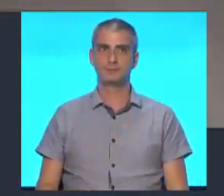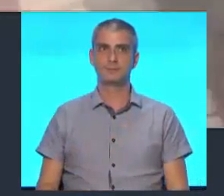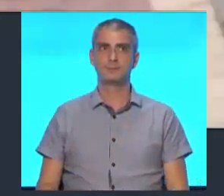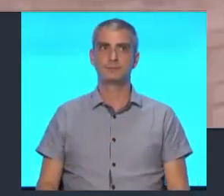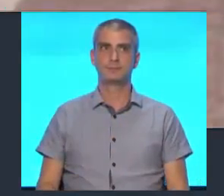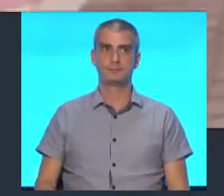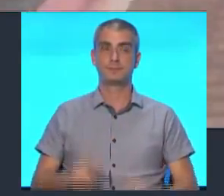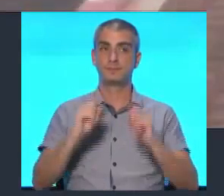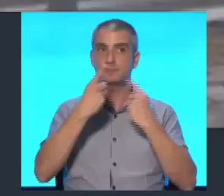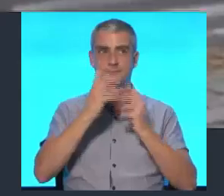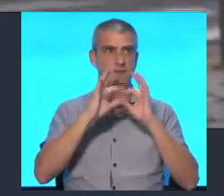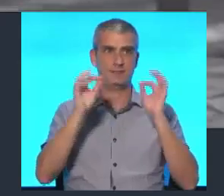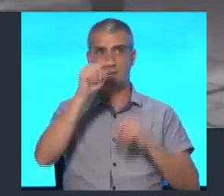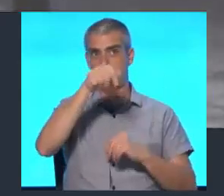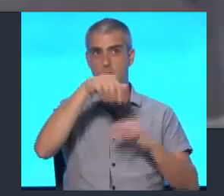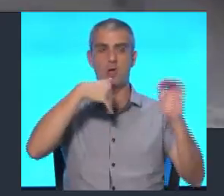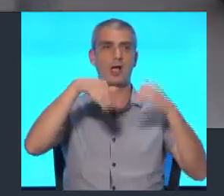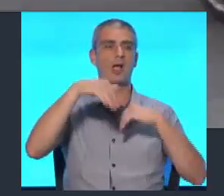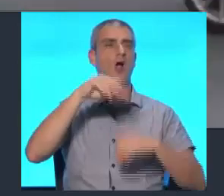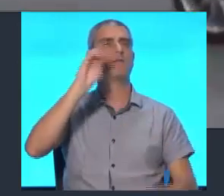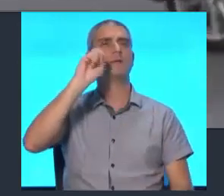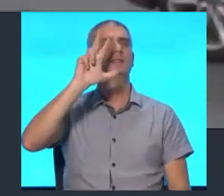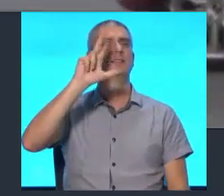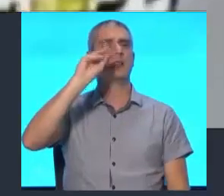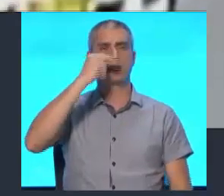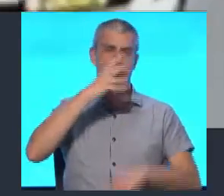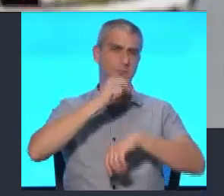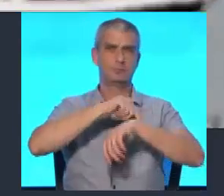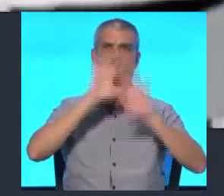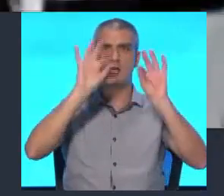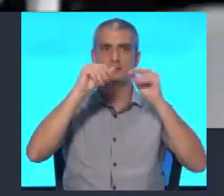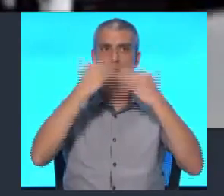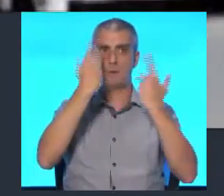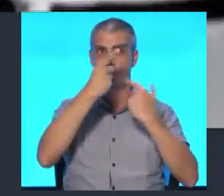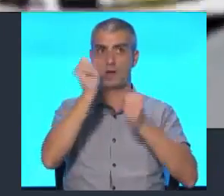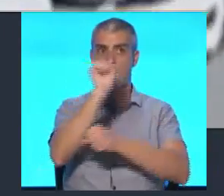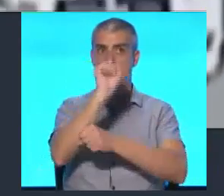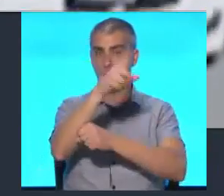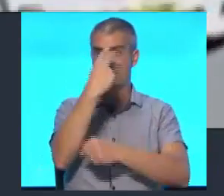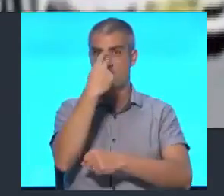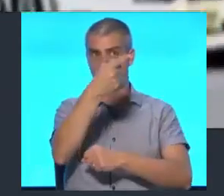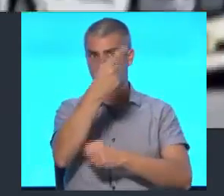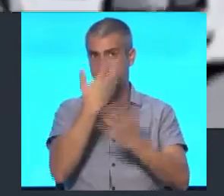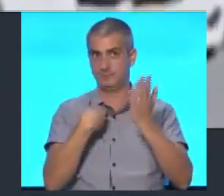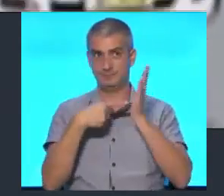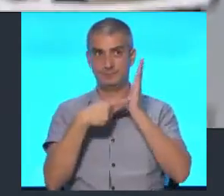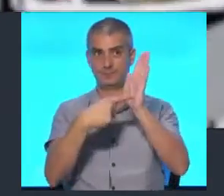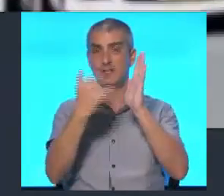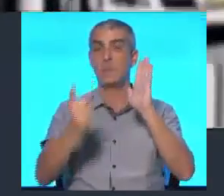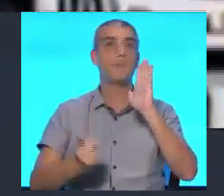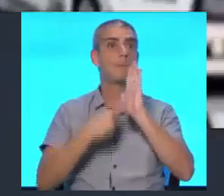האירוע הזה החל כאן, רחוב מצדה, מעט לפני 10 בבוקר. הרכב הזה, שנראה בתיעוד שאנחנו מביאים הערב